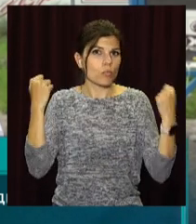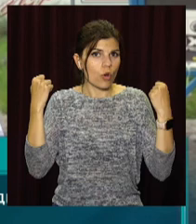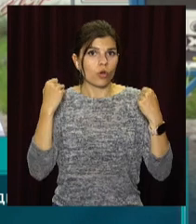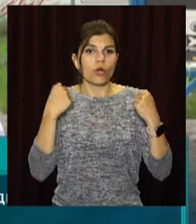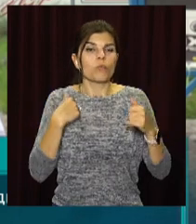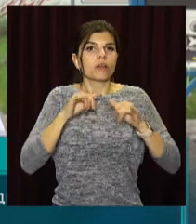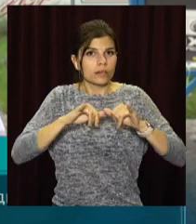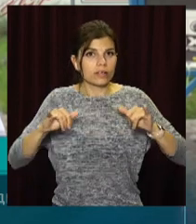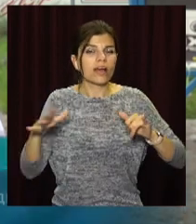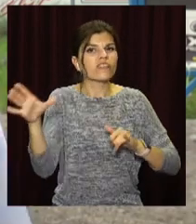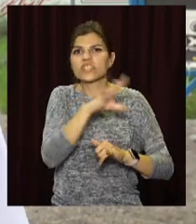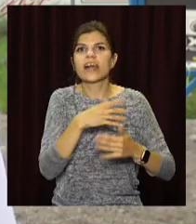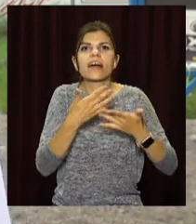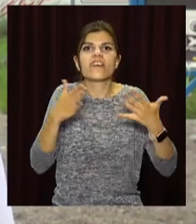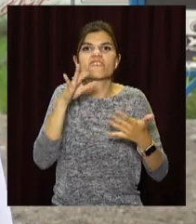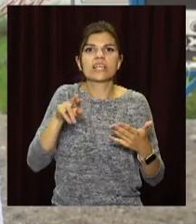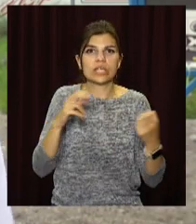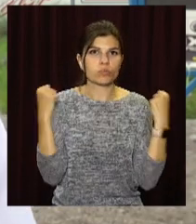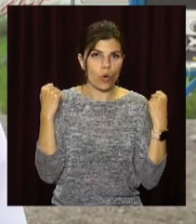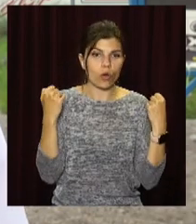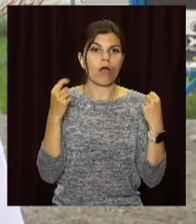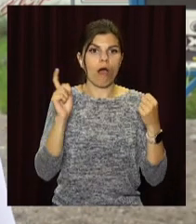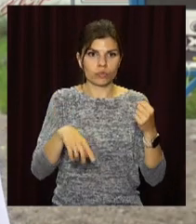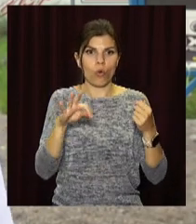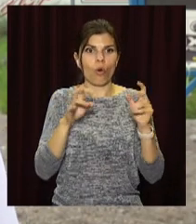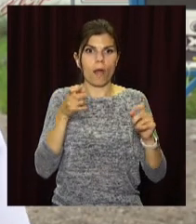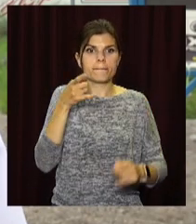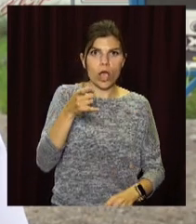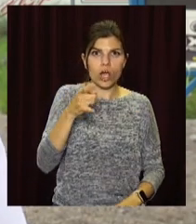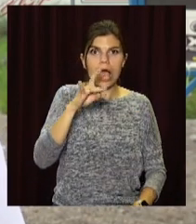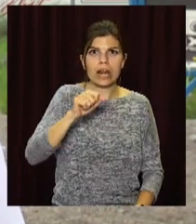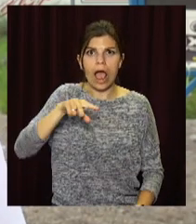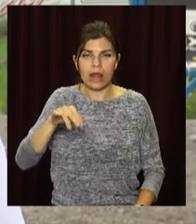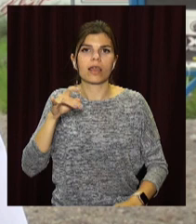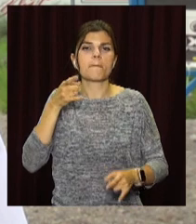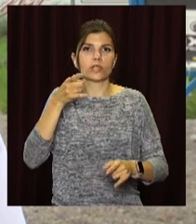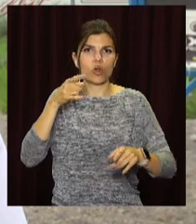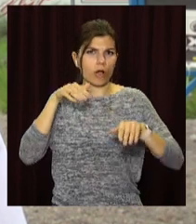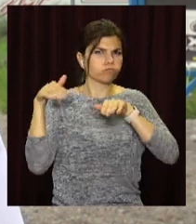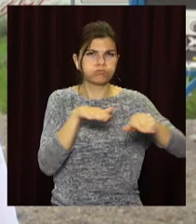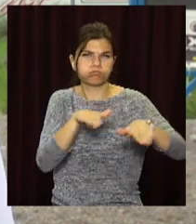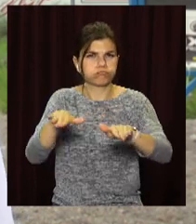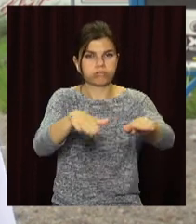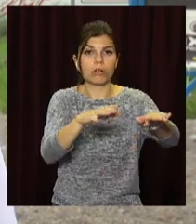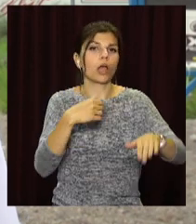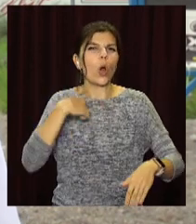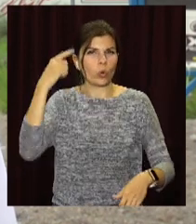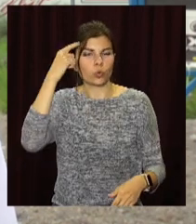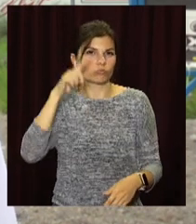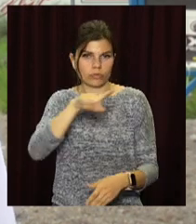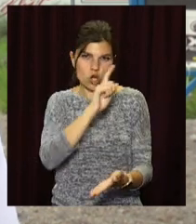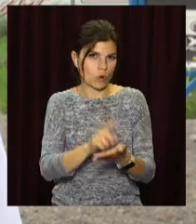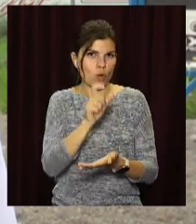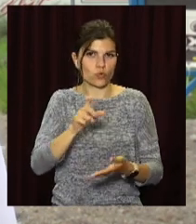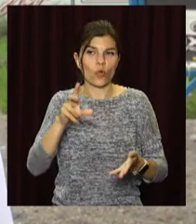что мы развиваем все виды спорта, а тем более такой вид спорта, как авторалли, автогонки. И я думаю, что им